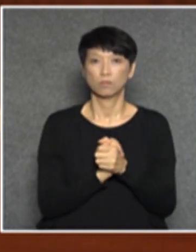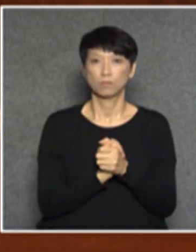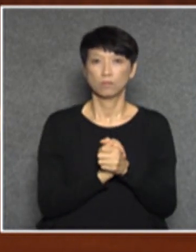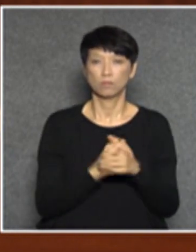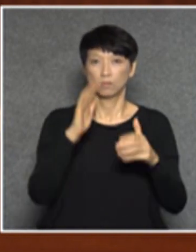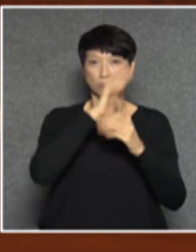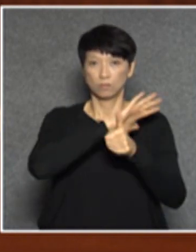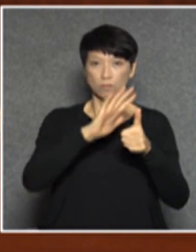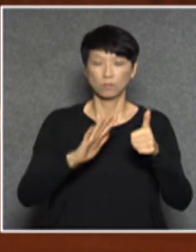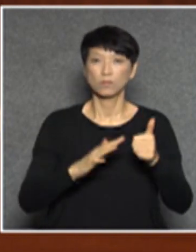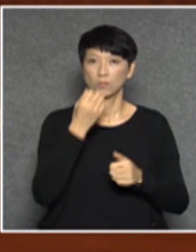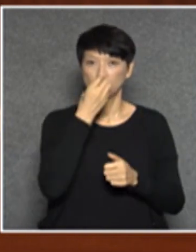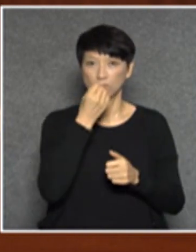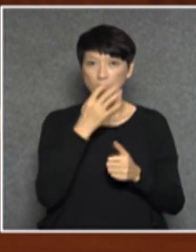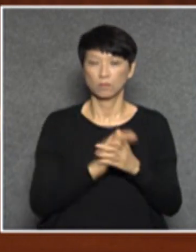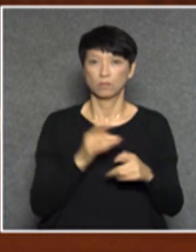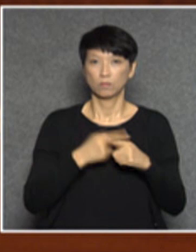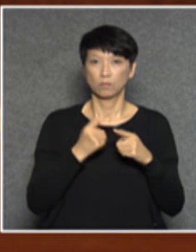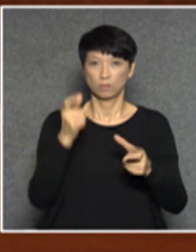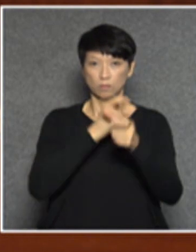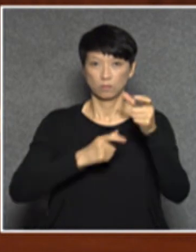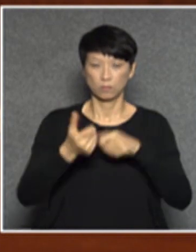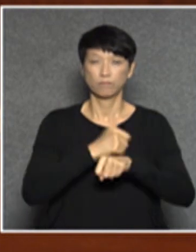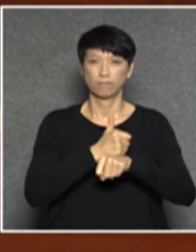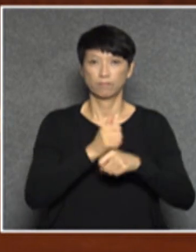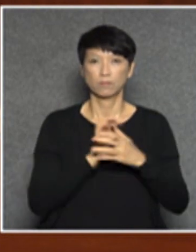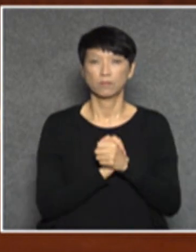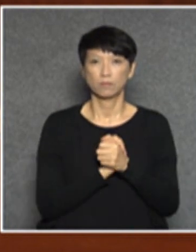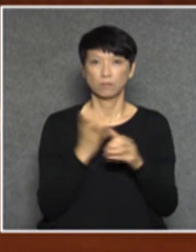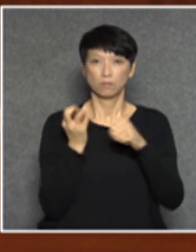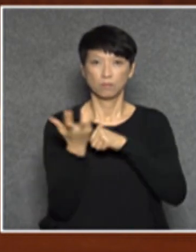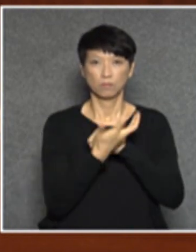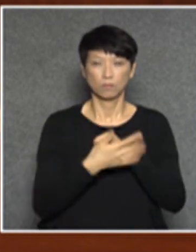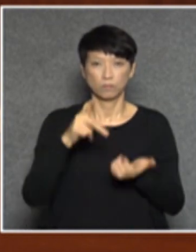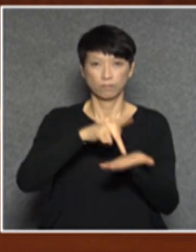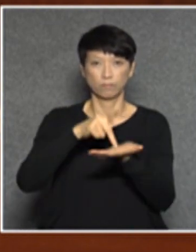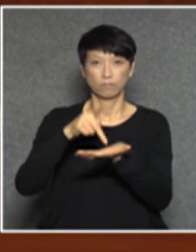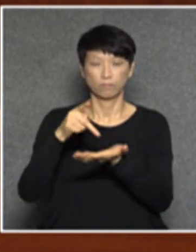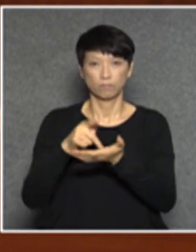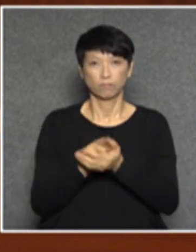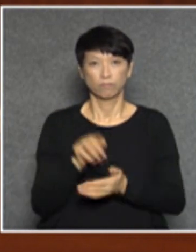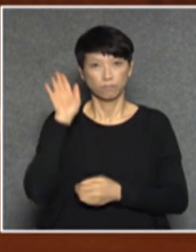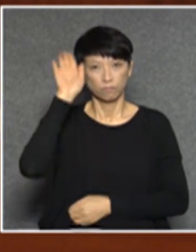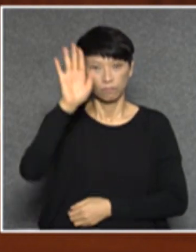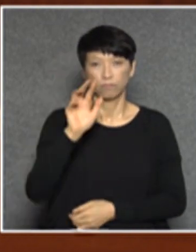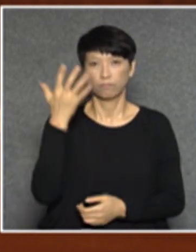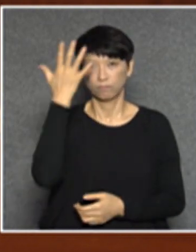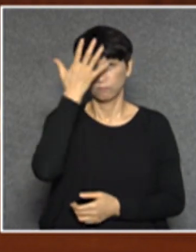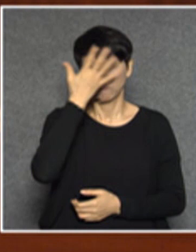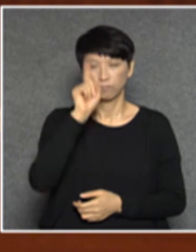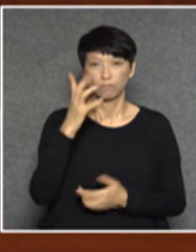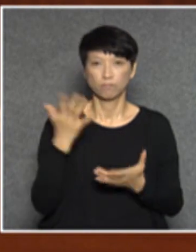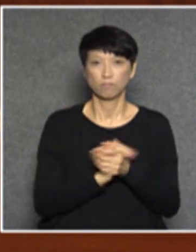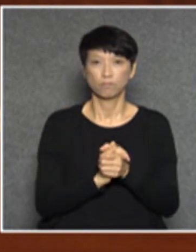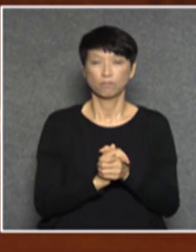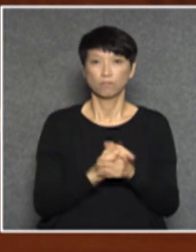接影響香港的實體經濟。歐洲方面，債務問題前景極不明朗，希臘是否脫離歐